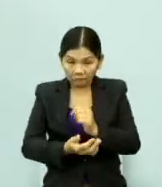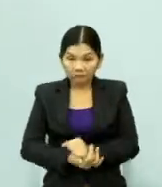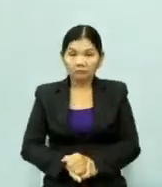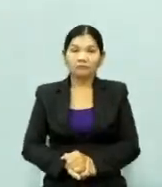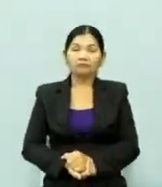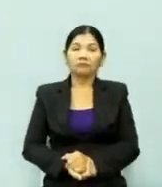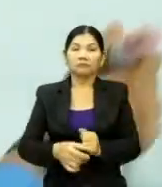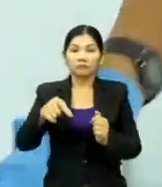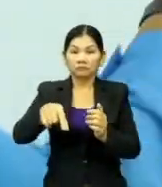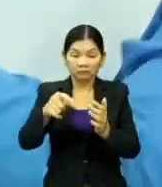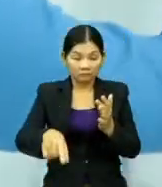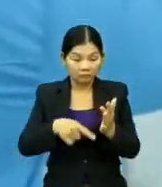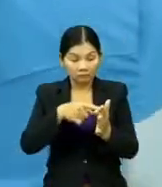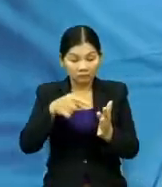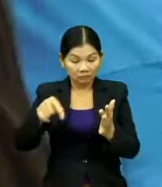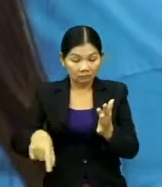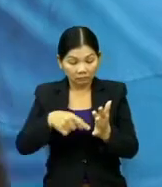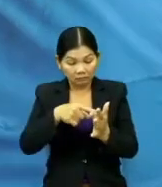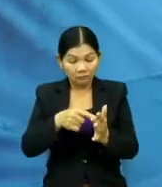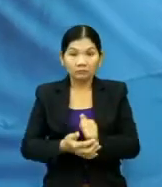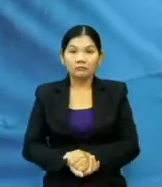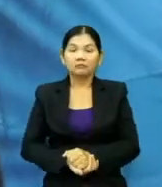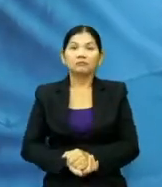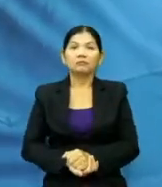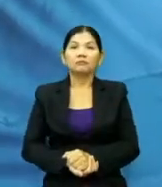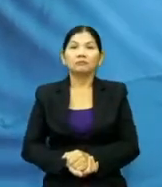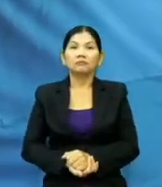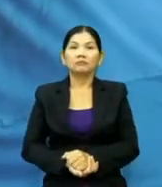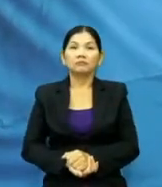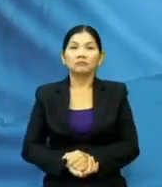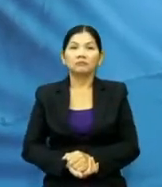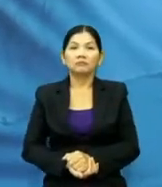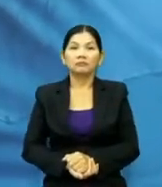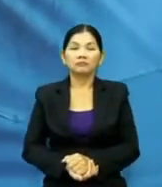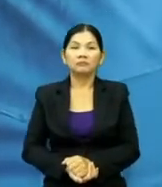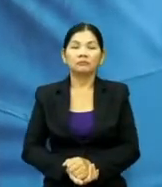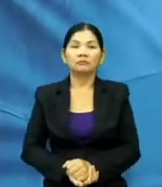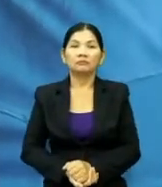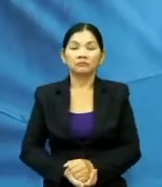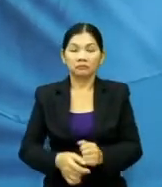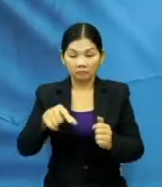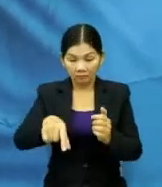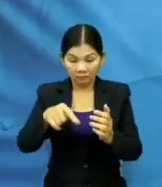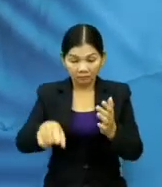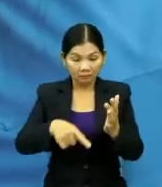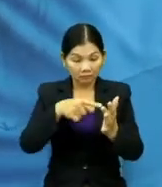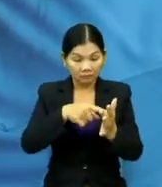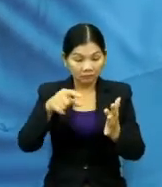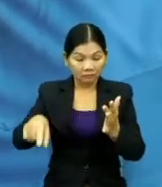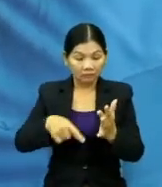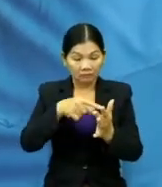kê kê. Chà chẳng chùm nông chương dưỡng cứ kê kê.